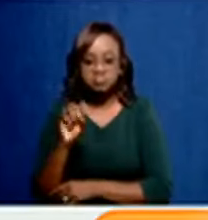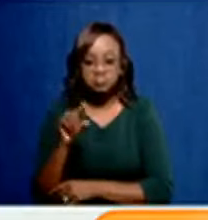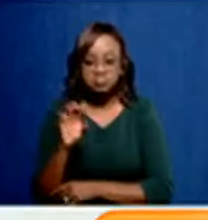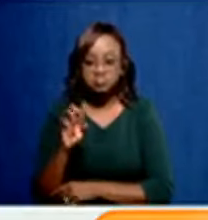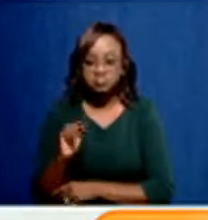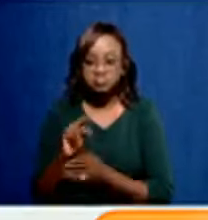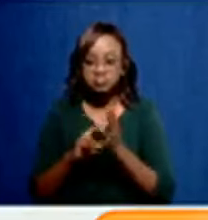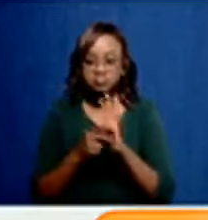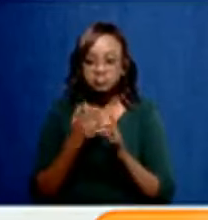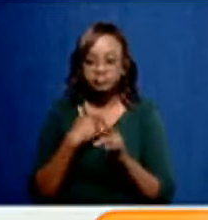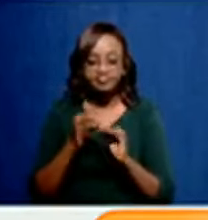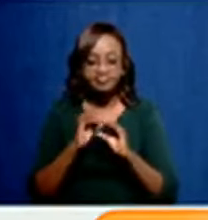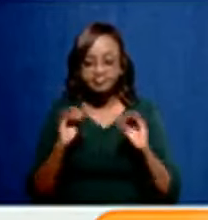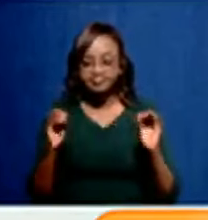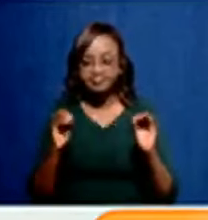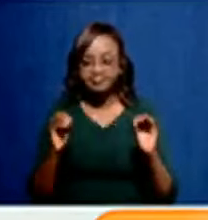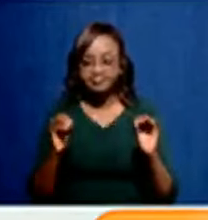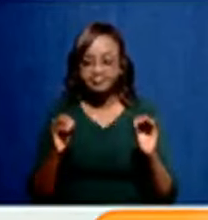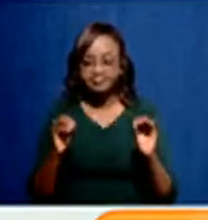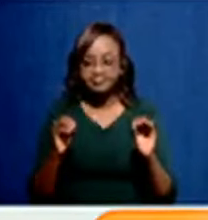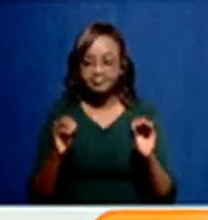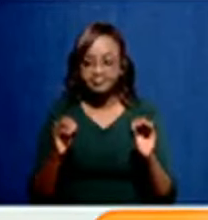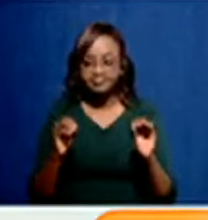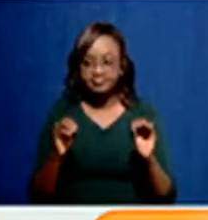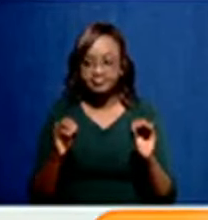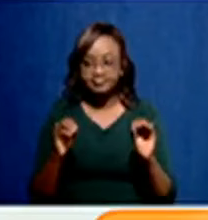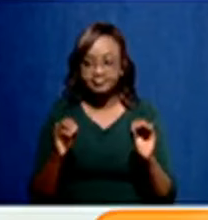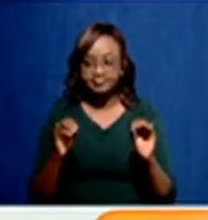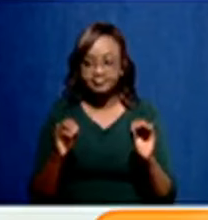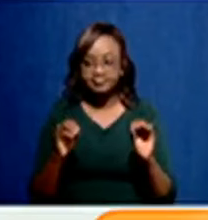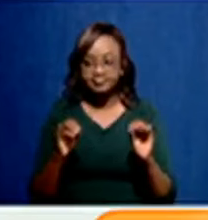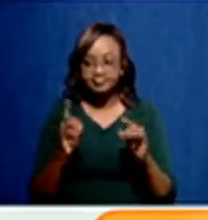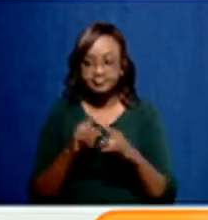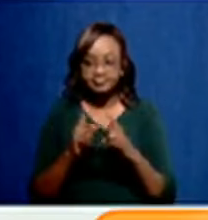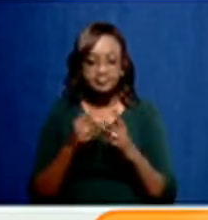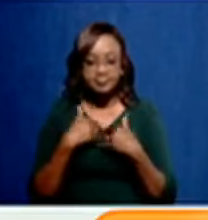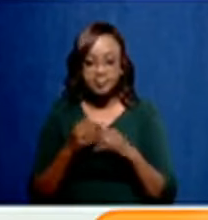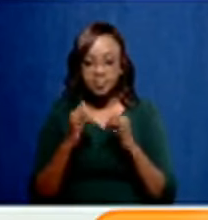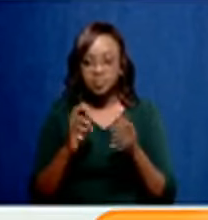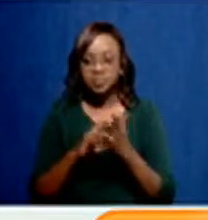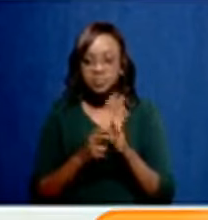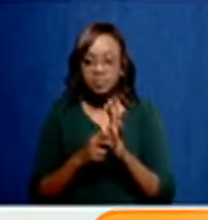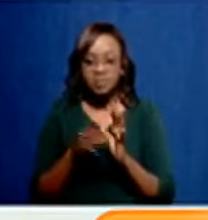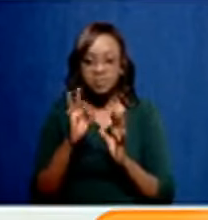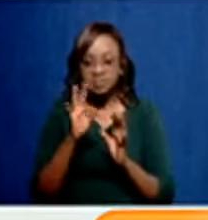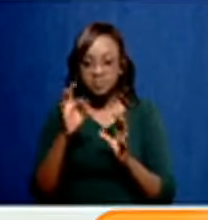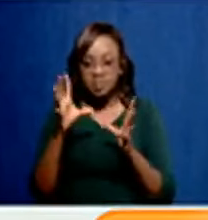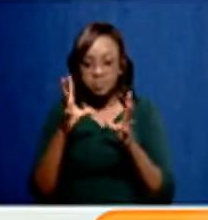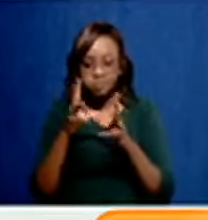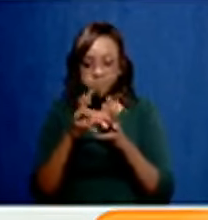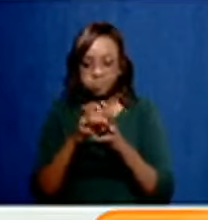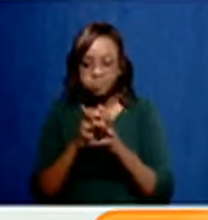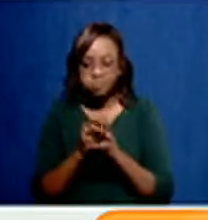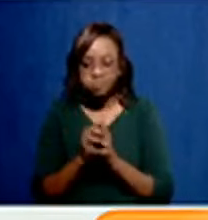hedhi. Hana estrogen, hana progesterone, produce any of those. Kwa hivyo fibroid ina reduce in size kwa